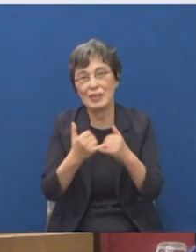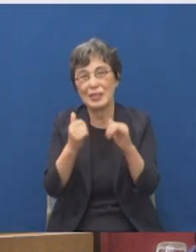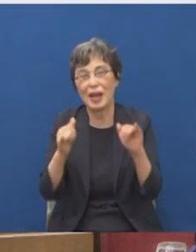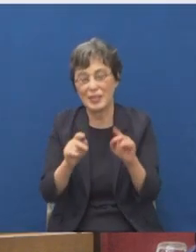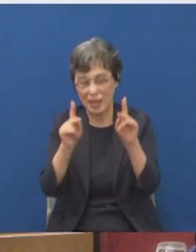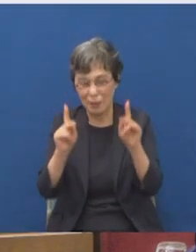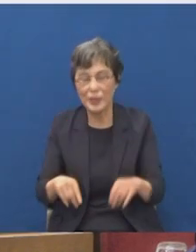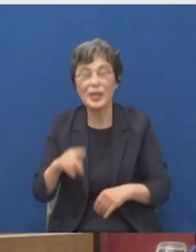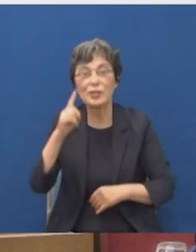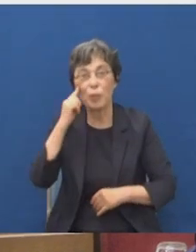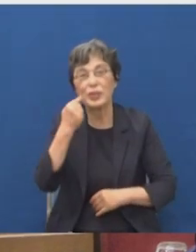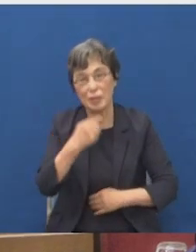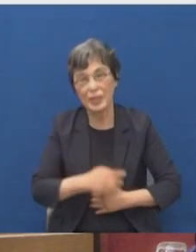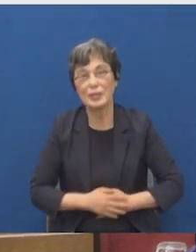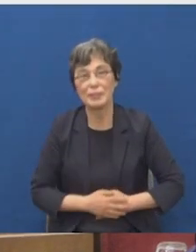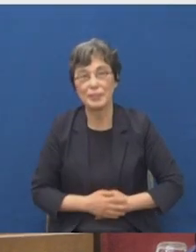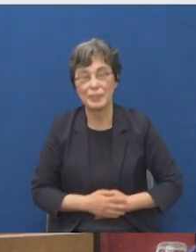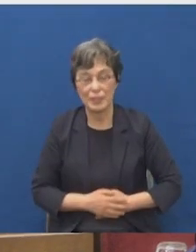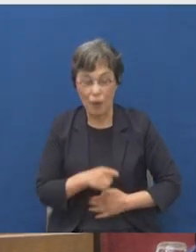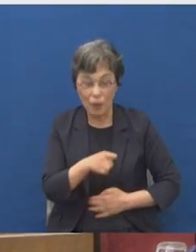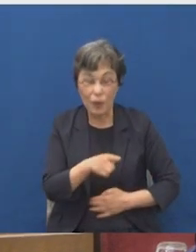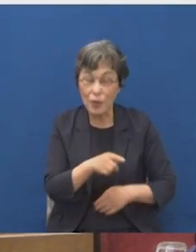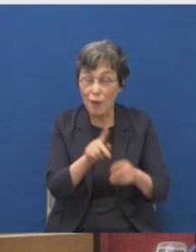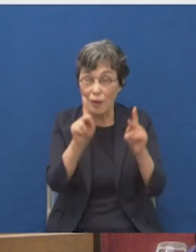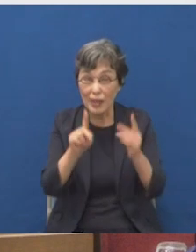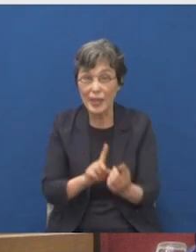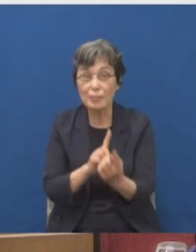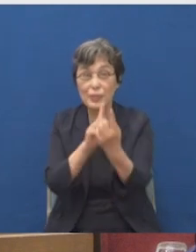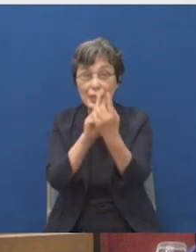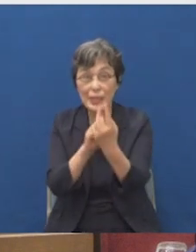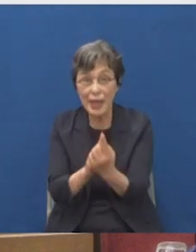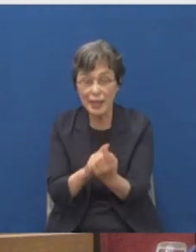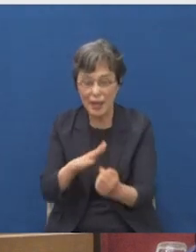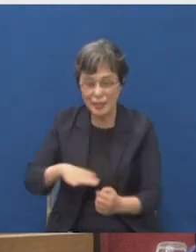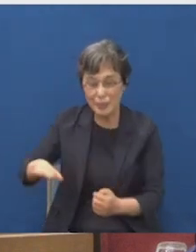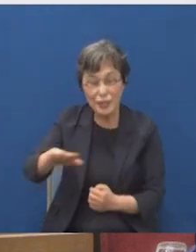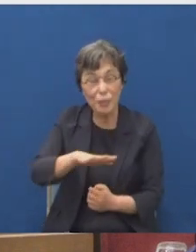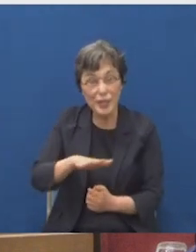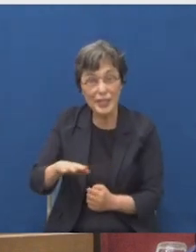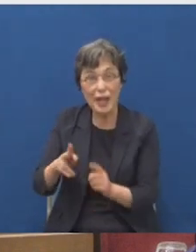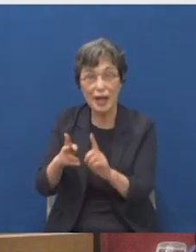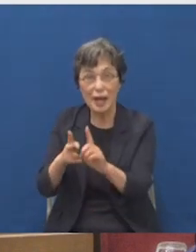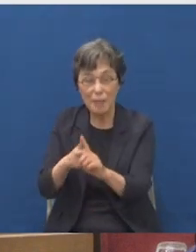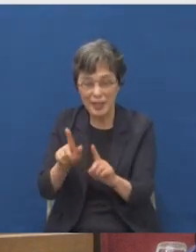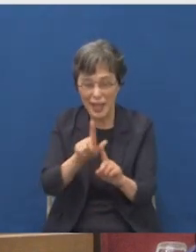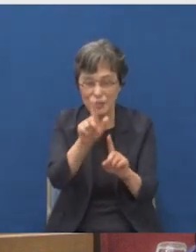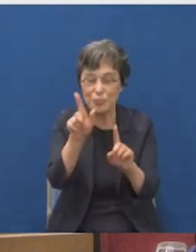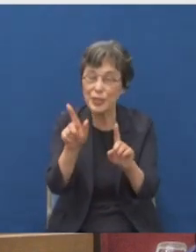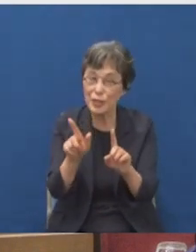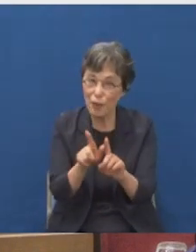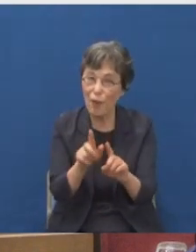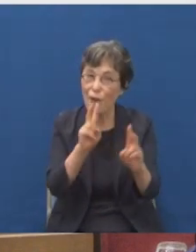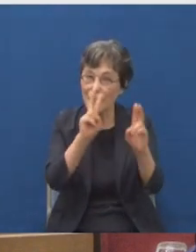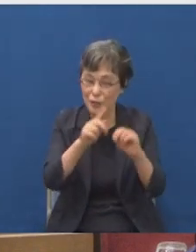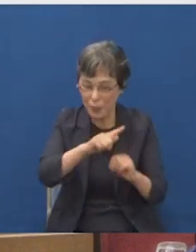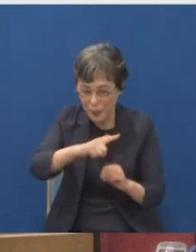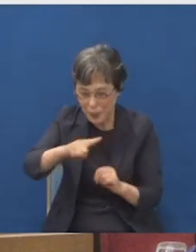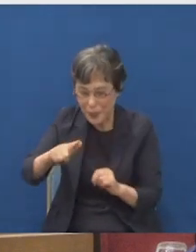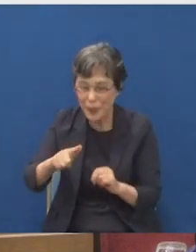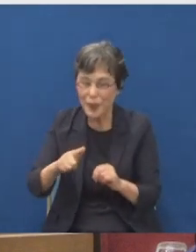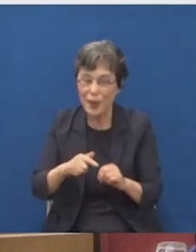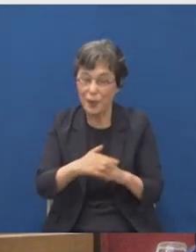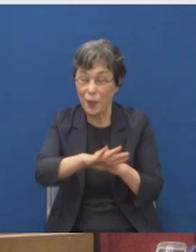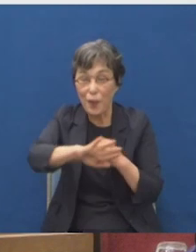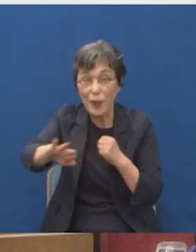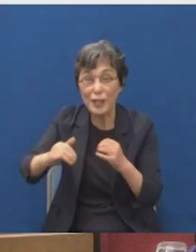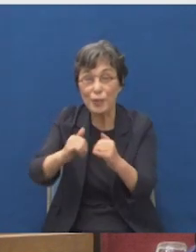だと思っております。この課題に向き合い、市民の皆様をはじめ、NPO、企業など、市役所の外